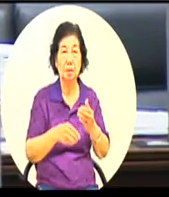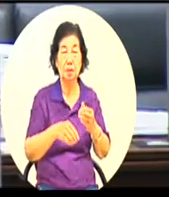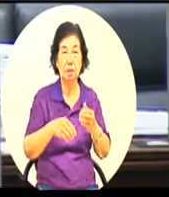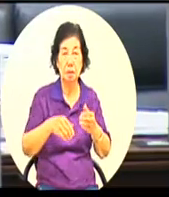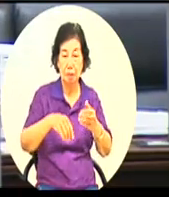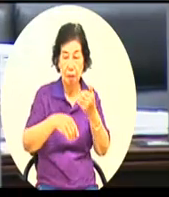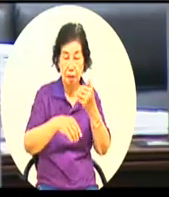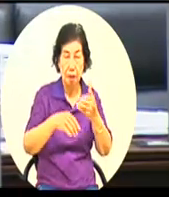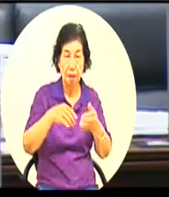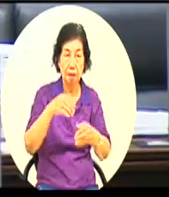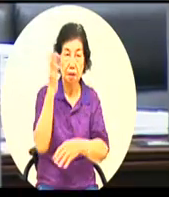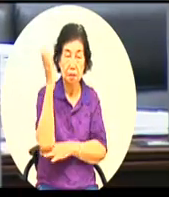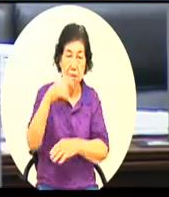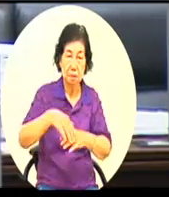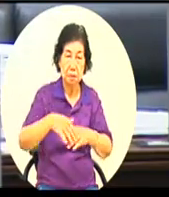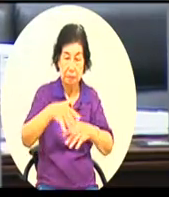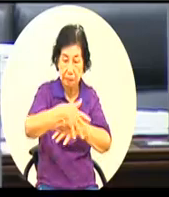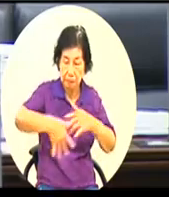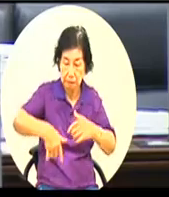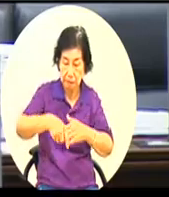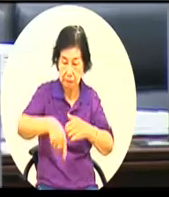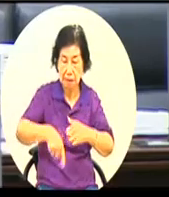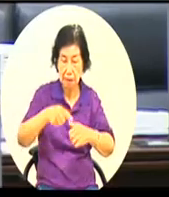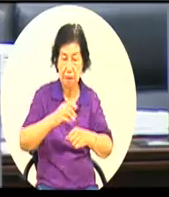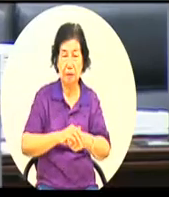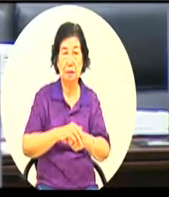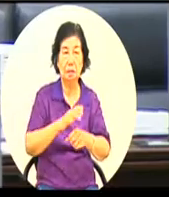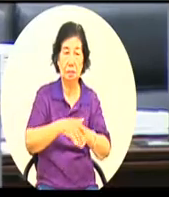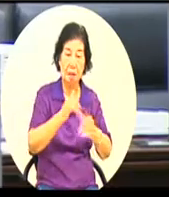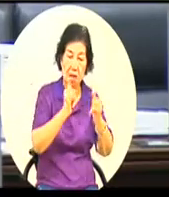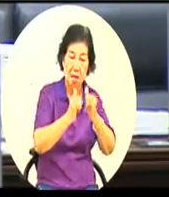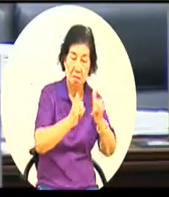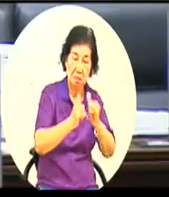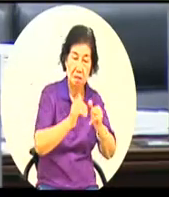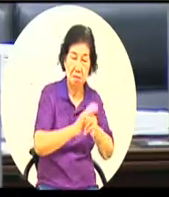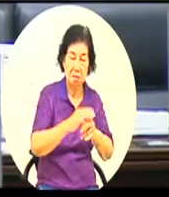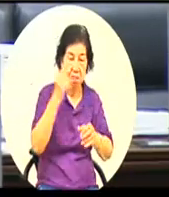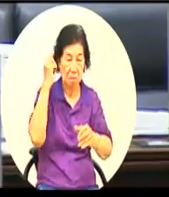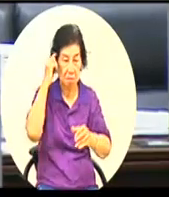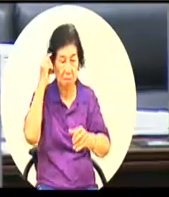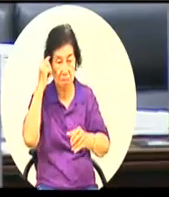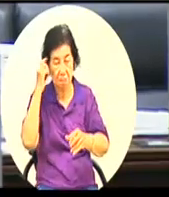工打造火和家园，啊，我着请问你高雄市的空气品质倒？